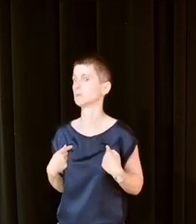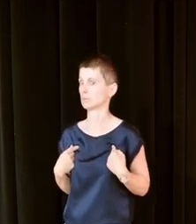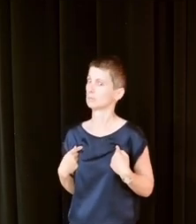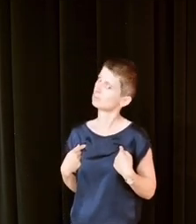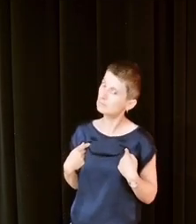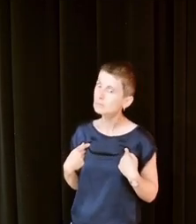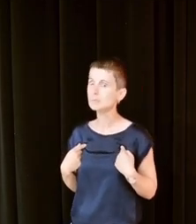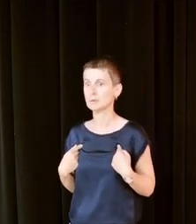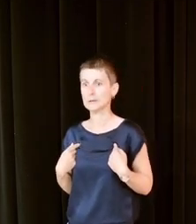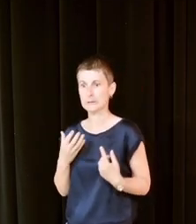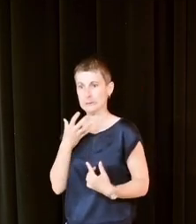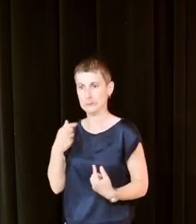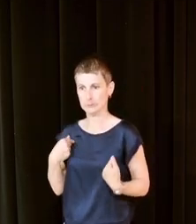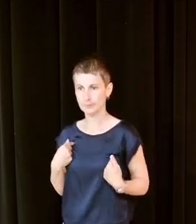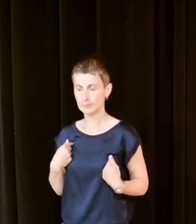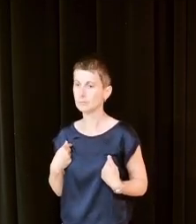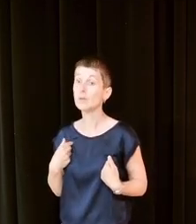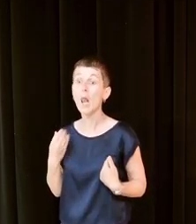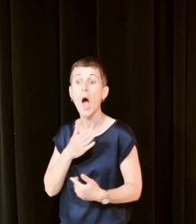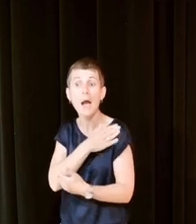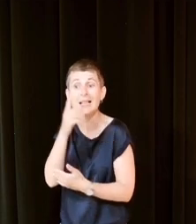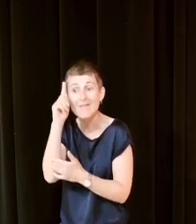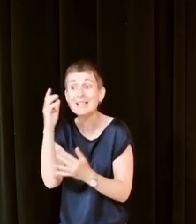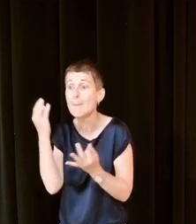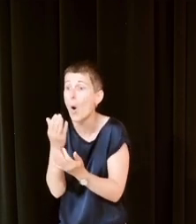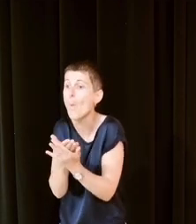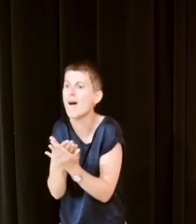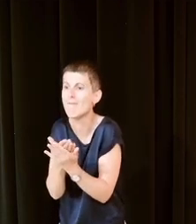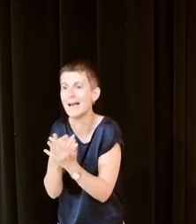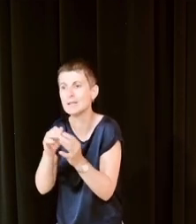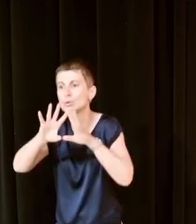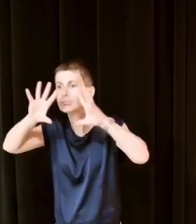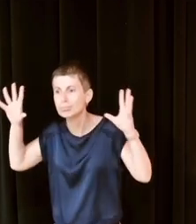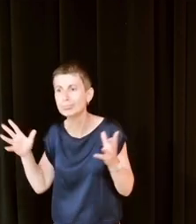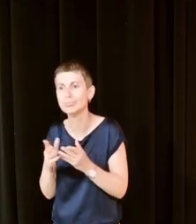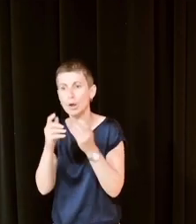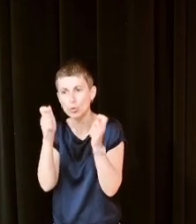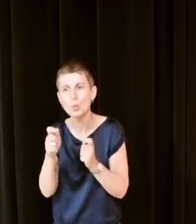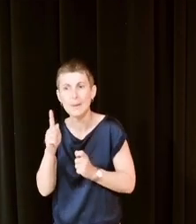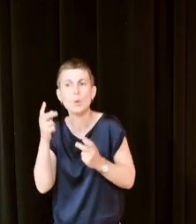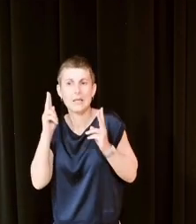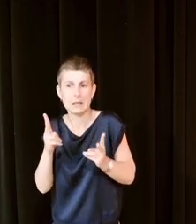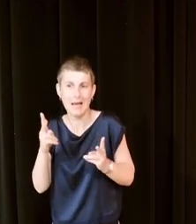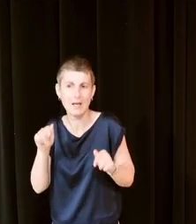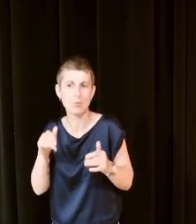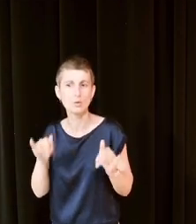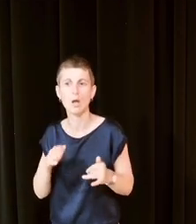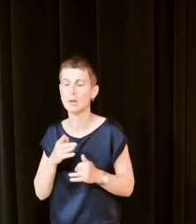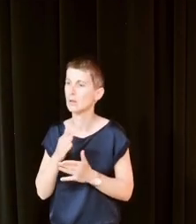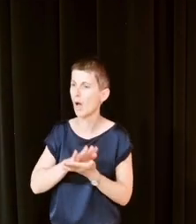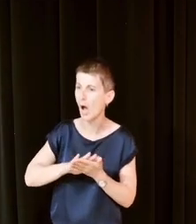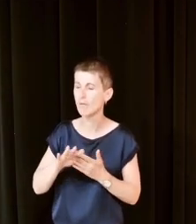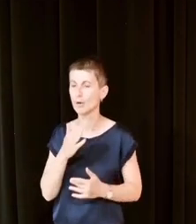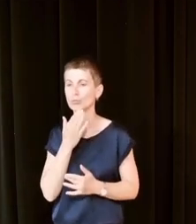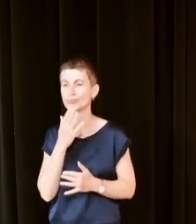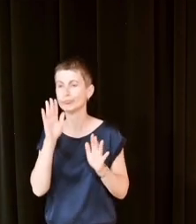Weil das eine ist die Evidenz, die wir brauchen. Natürlich müssen wir eine Sicherheit haben dafür, für das, was wir tun. Es soll ja nicht einfach nur eine Gießkanne sein, wo keiner